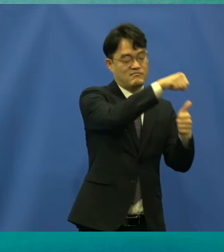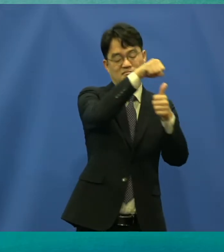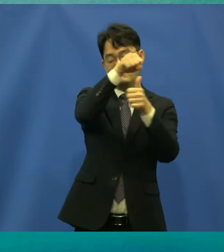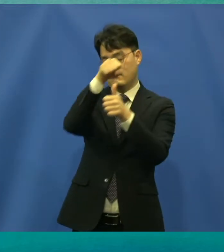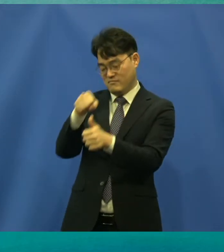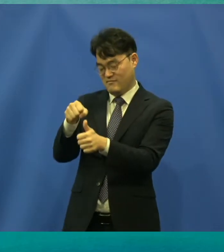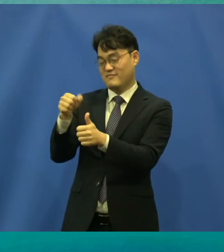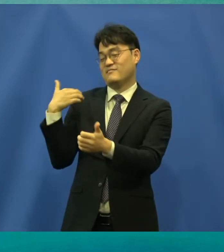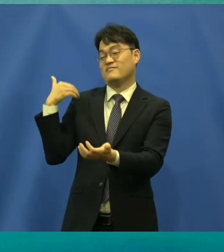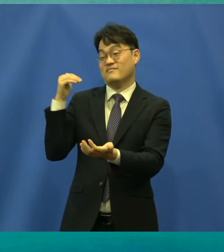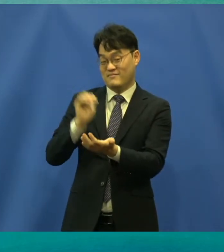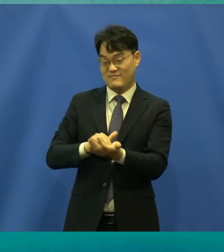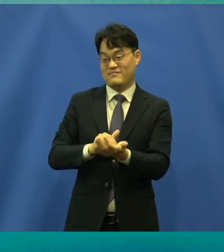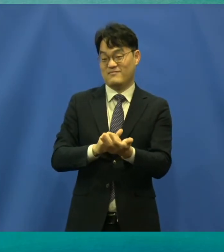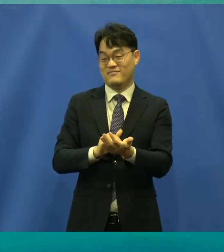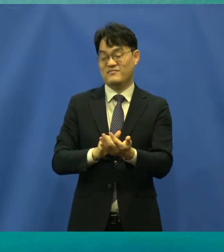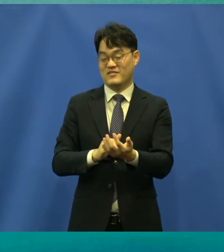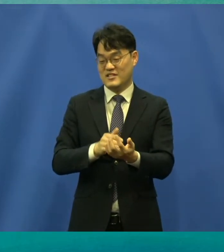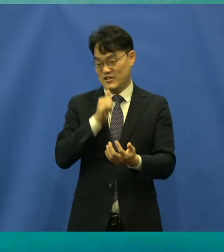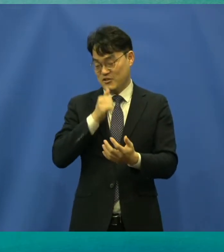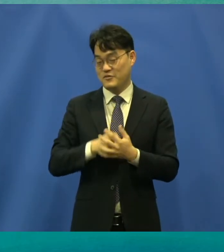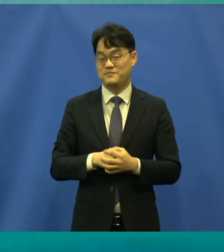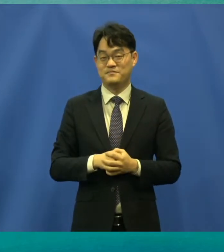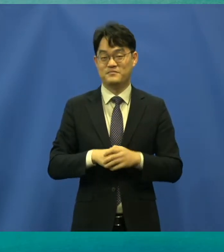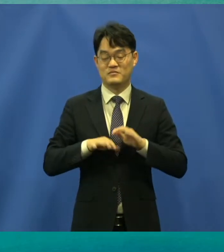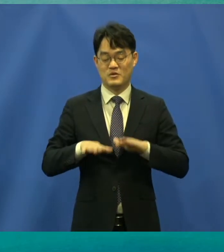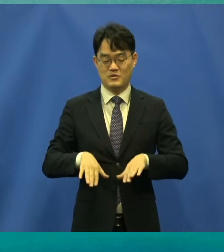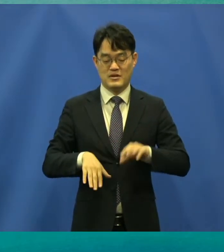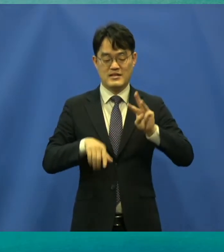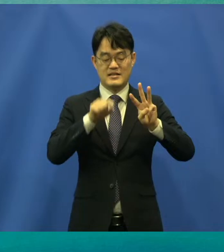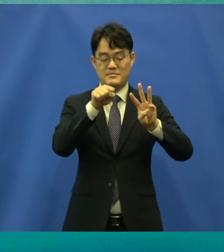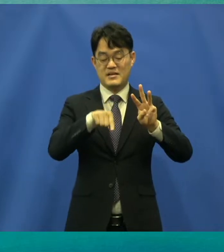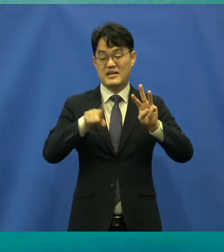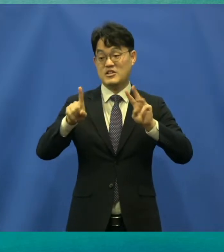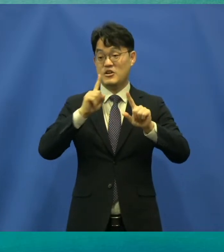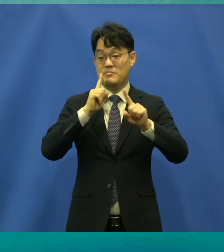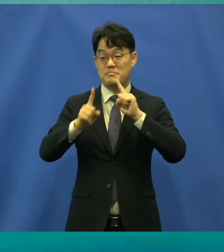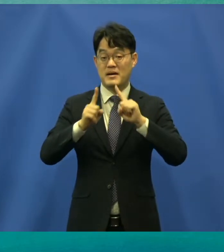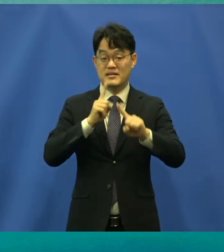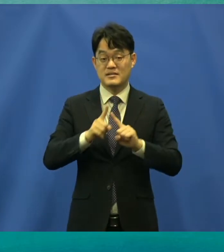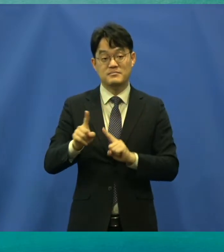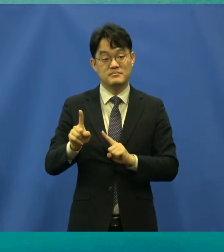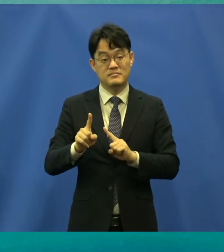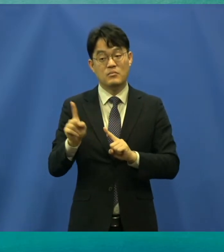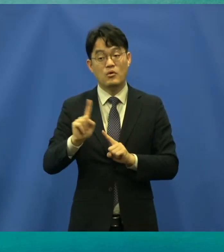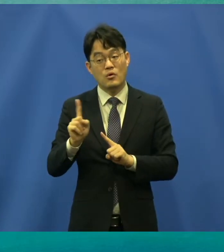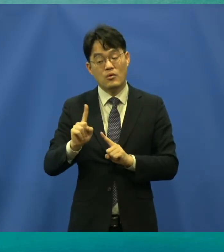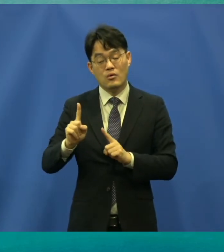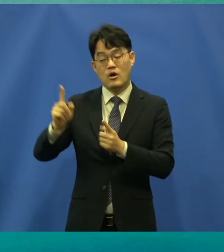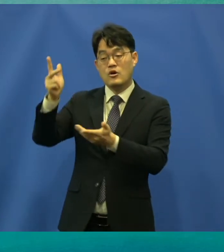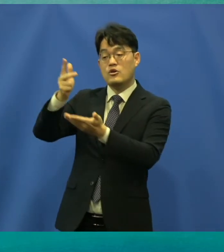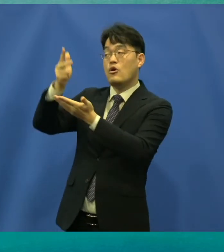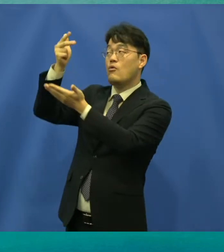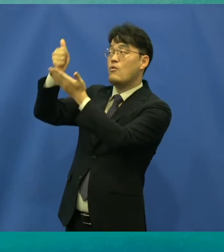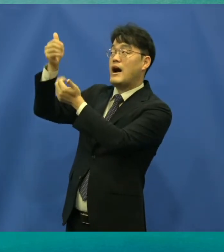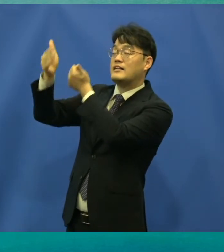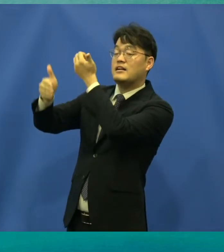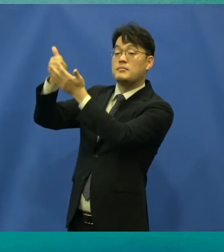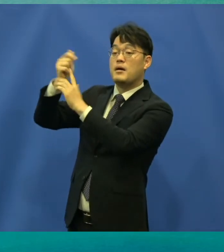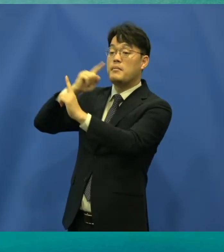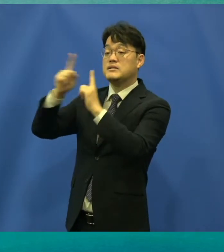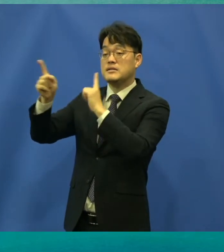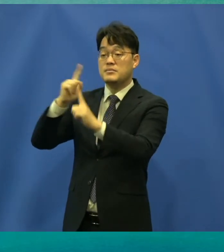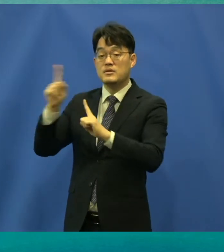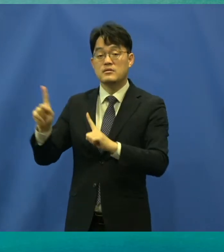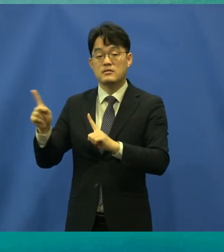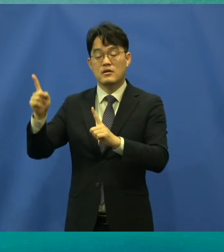자, 1절 오늘 3장 1절 보십시오. 여호와의 말씀이 두 번째로 요나에게 임하니라.